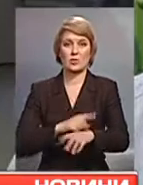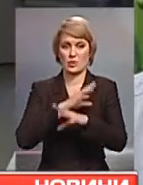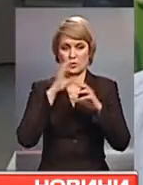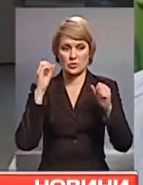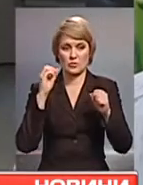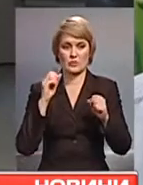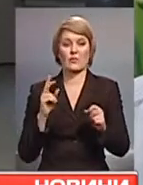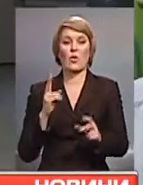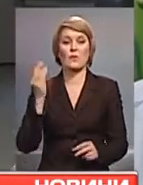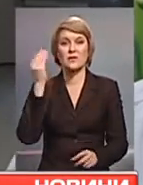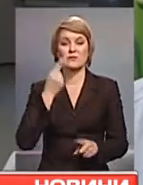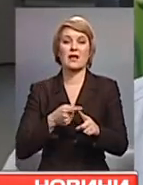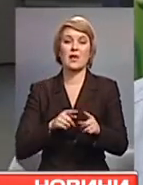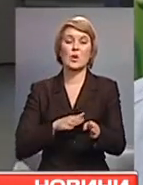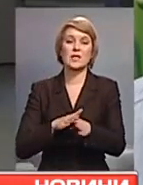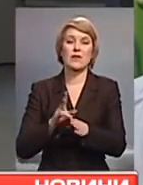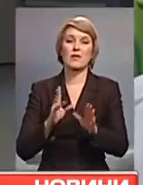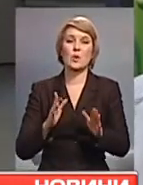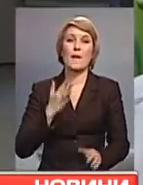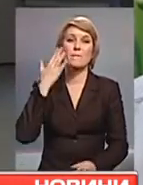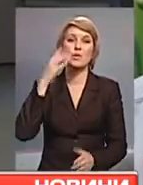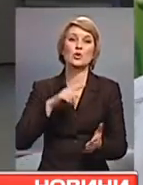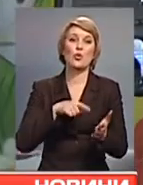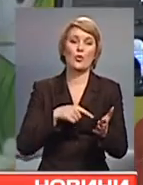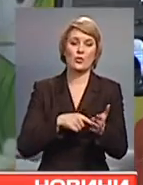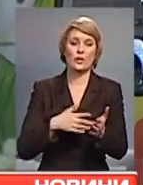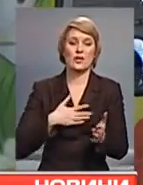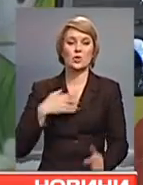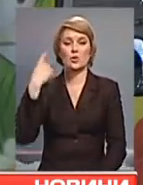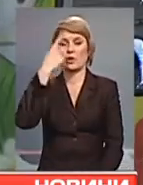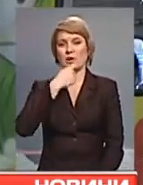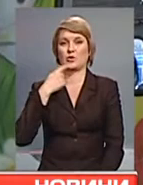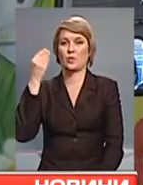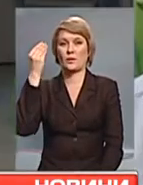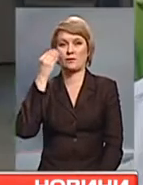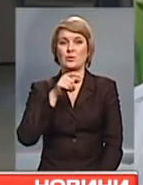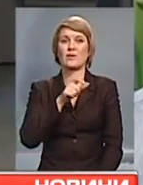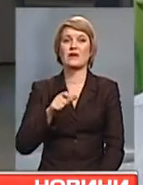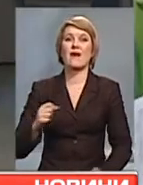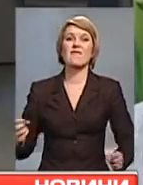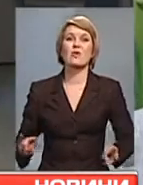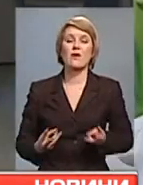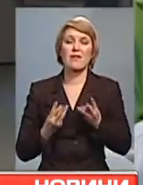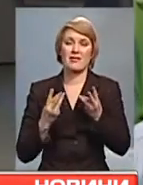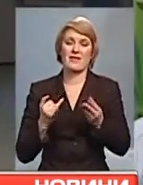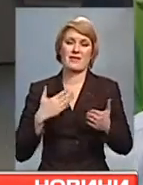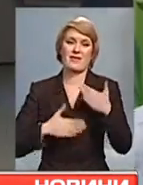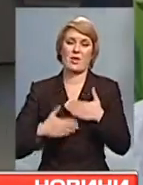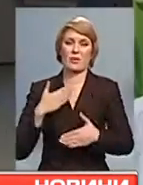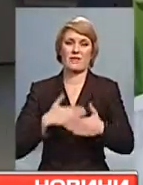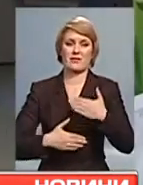якому-то сенсі це реалізувало не тільки мечту міста, але й нашу личну мечту. Всіх вдохновляти, всіх радувати,